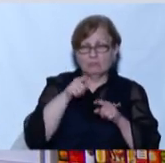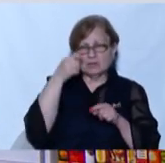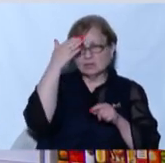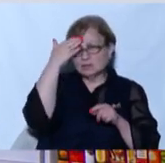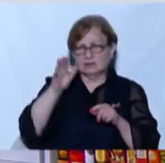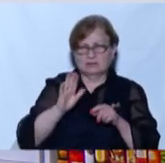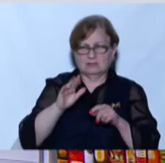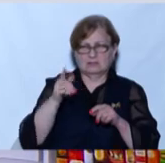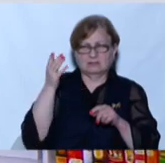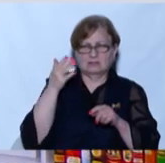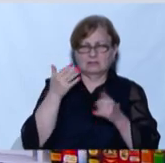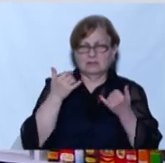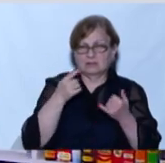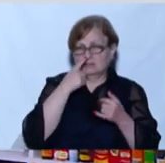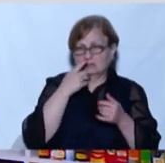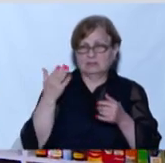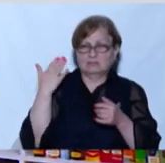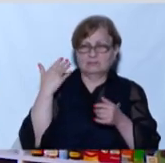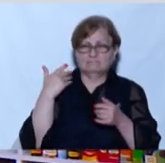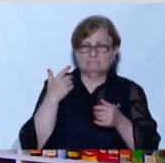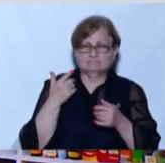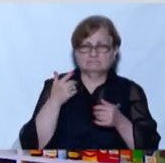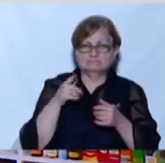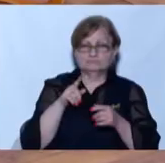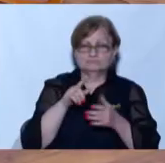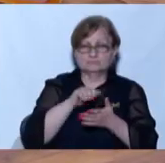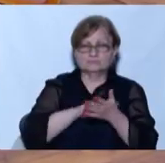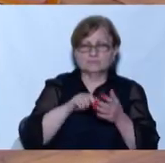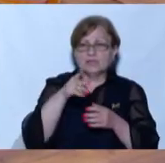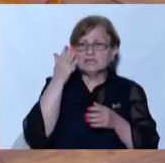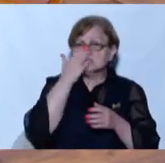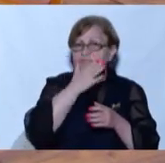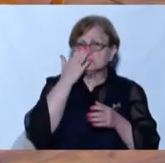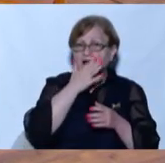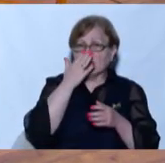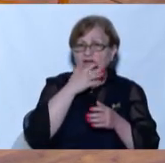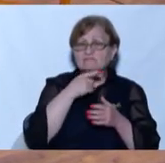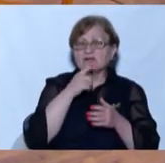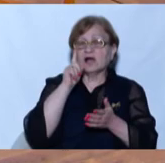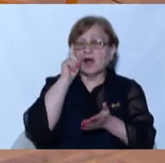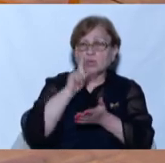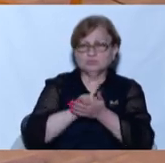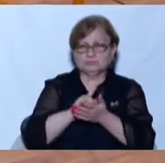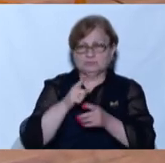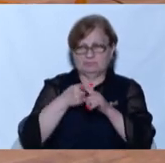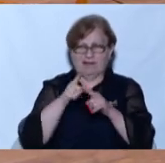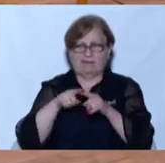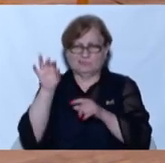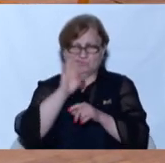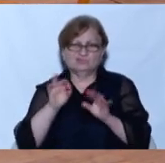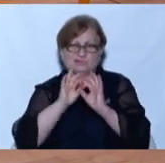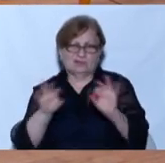აგერ ცოტა ხნის წინაც და დღესაც კი უმიზეზოდ ხდება ხოლმე და ის ამ სწავლის მნიშვნელობას უსვამ და ხასთორე ნამდვილად არ არის ესე